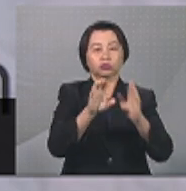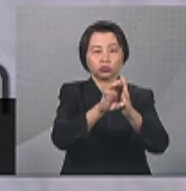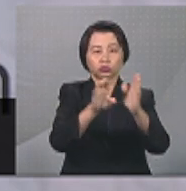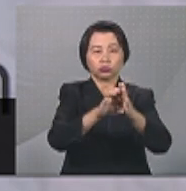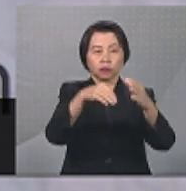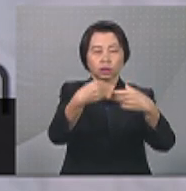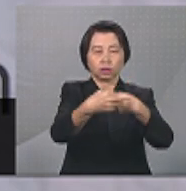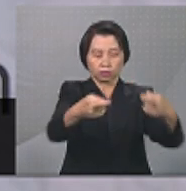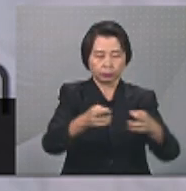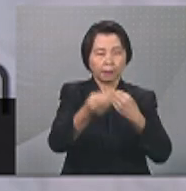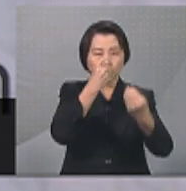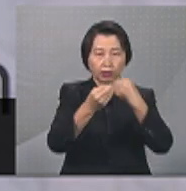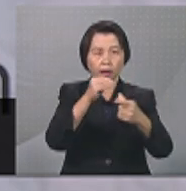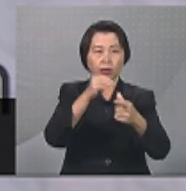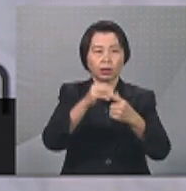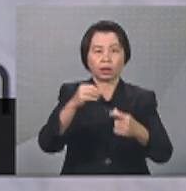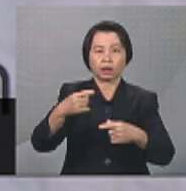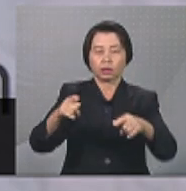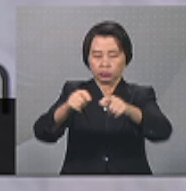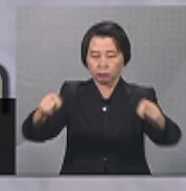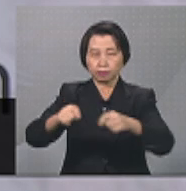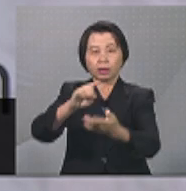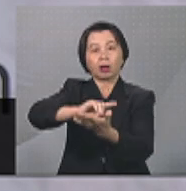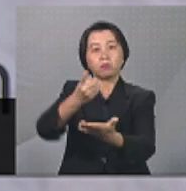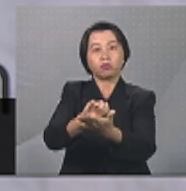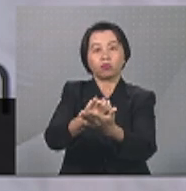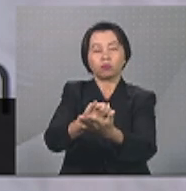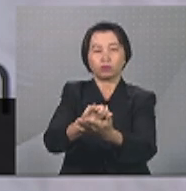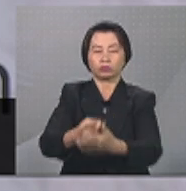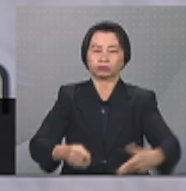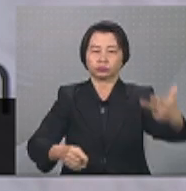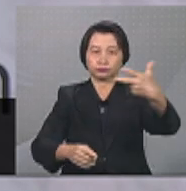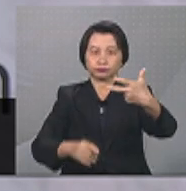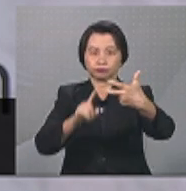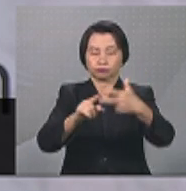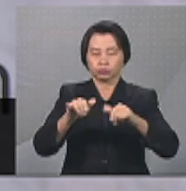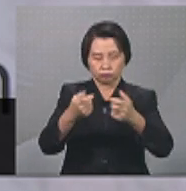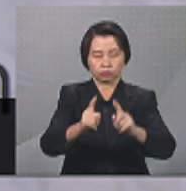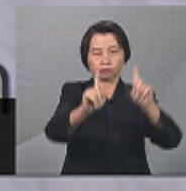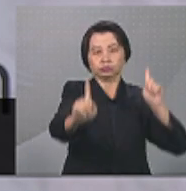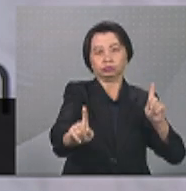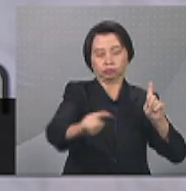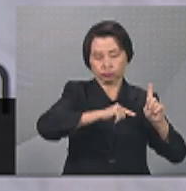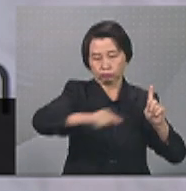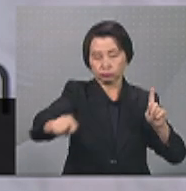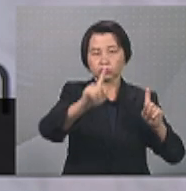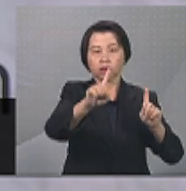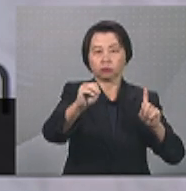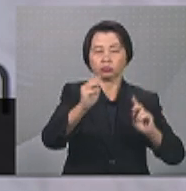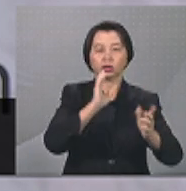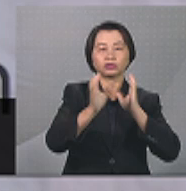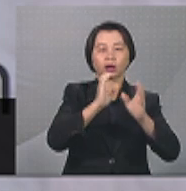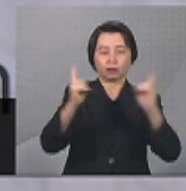ruang makan ataupun pantry di tempat kerja. Yang ketiga ialah kekalkan jarak 1 meter ketika cakap